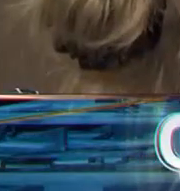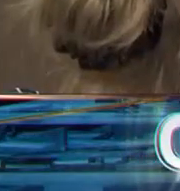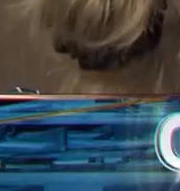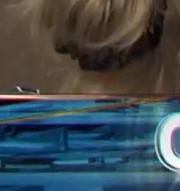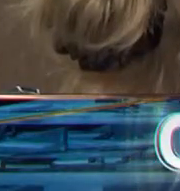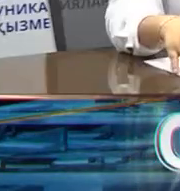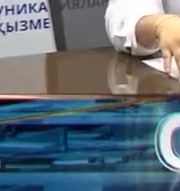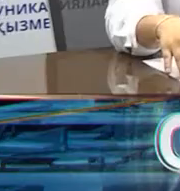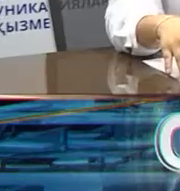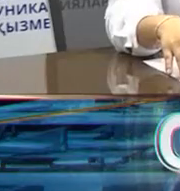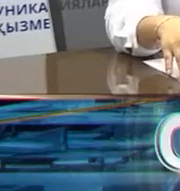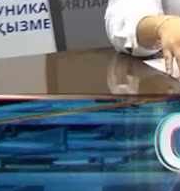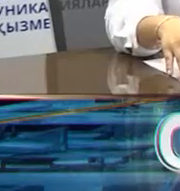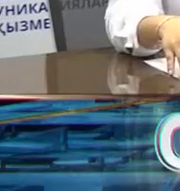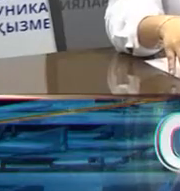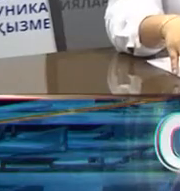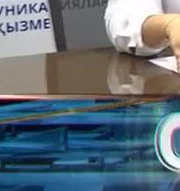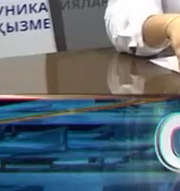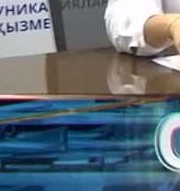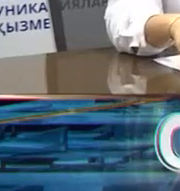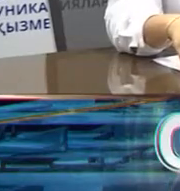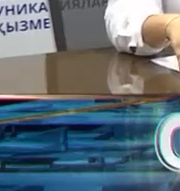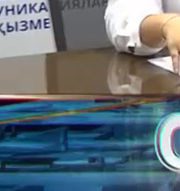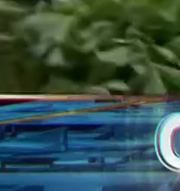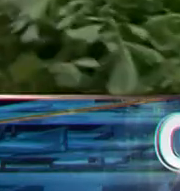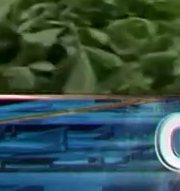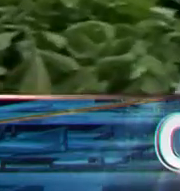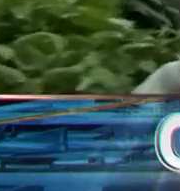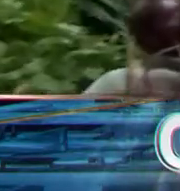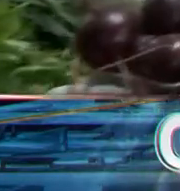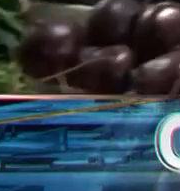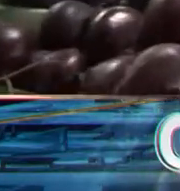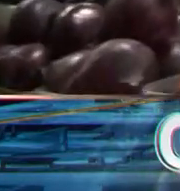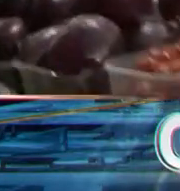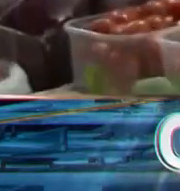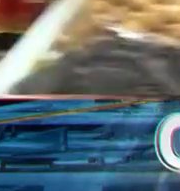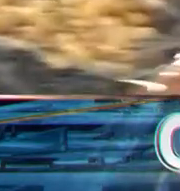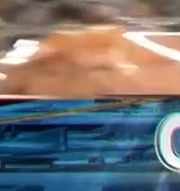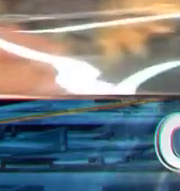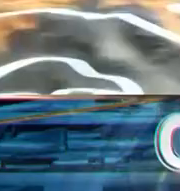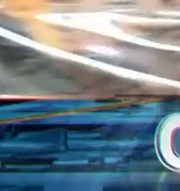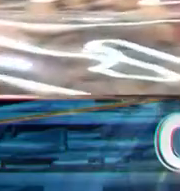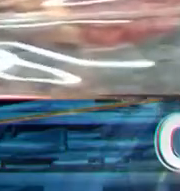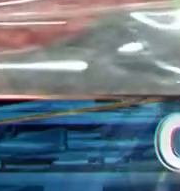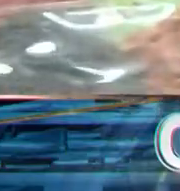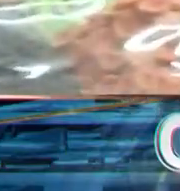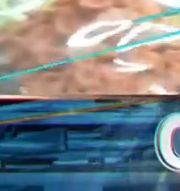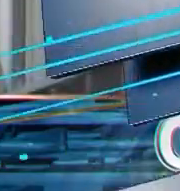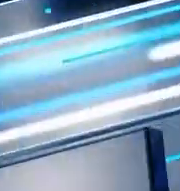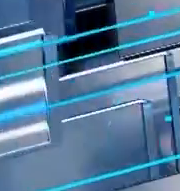Работа общего режима. Завтра с 8 утра многие магазины и учреждения сферы обслуживания начнут работу в обычном